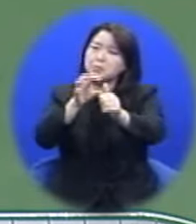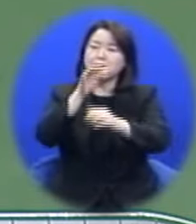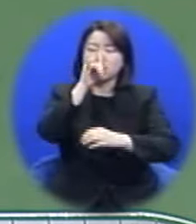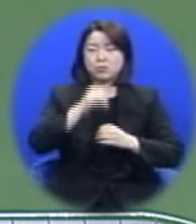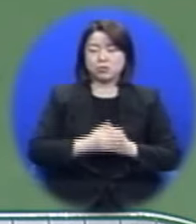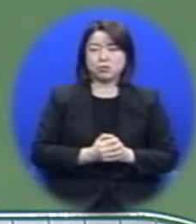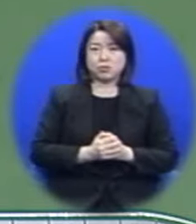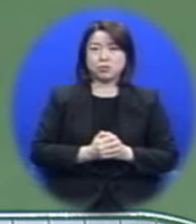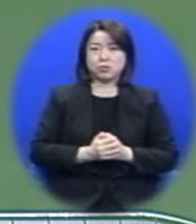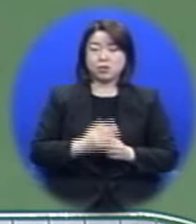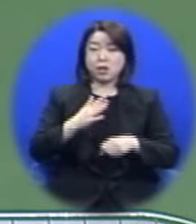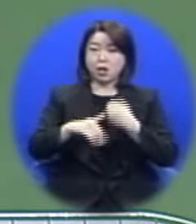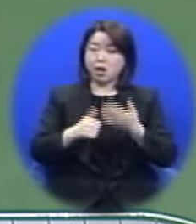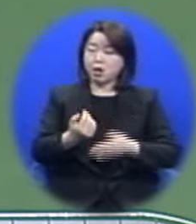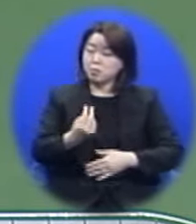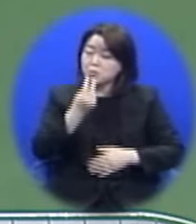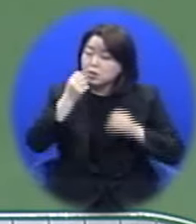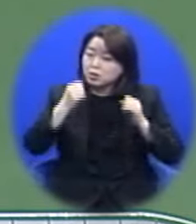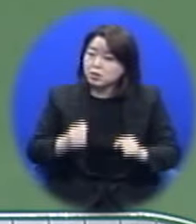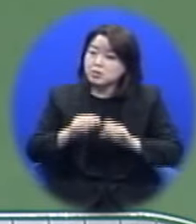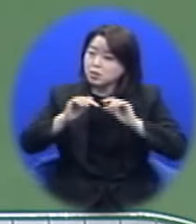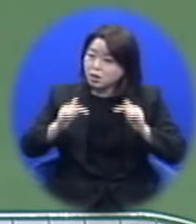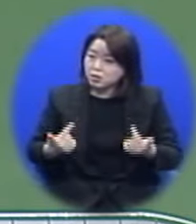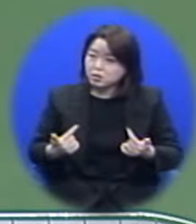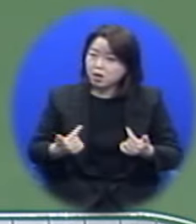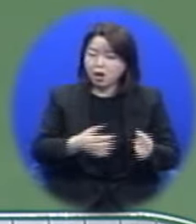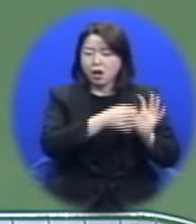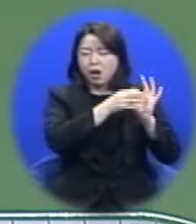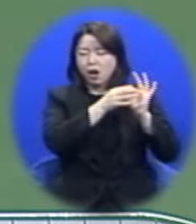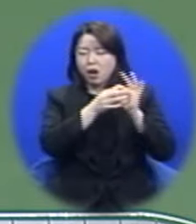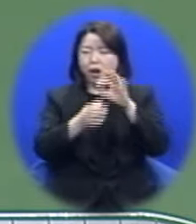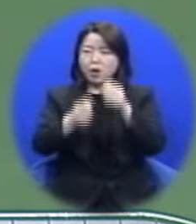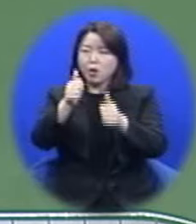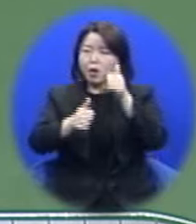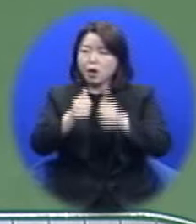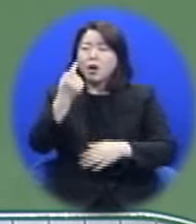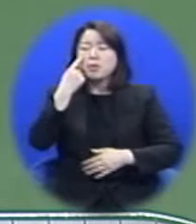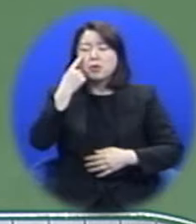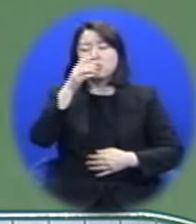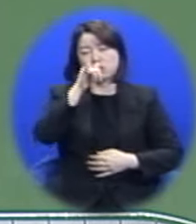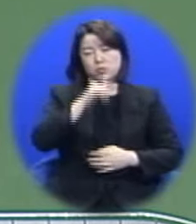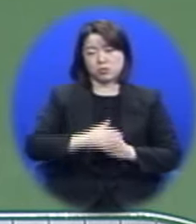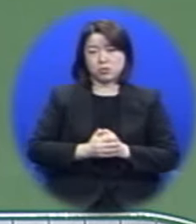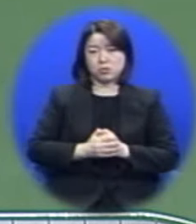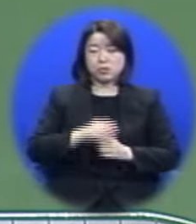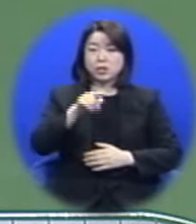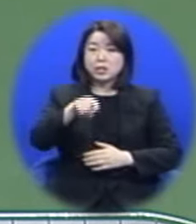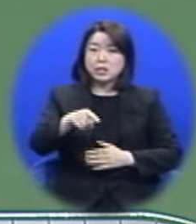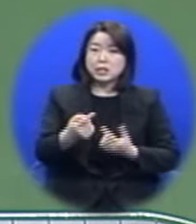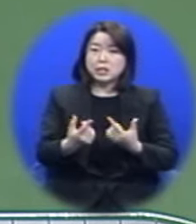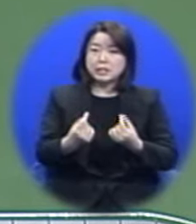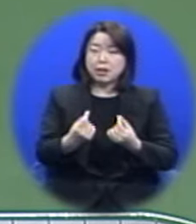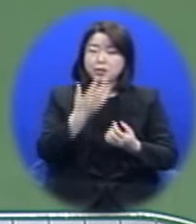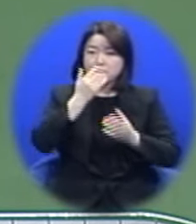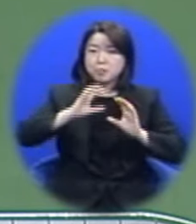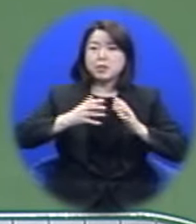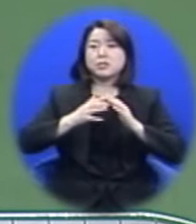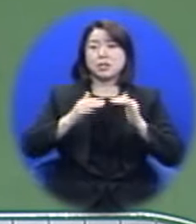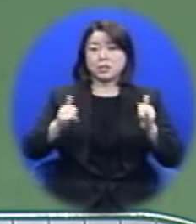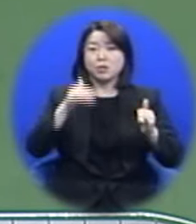하나님 살아계신가 안 계신가 끊임없이 시험하고 그랬던 백성이 이스라엘 백성이었다는